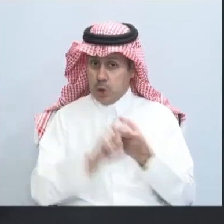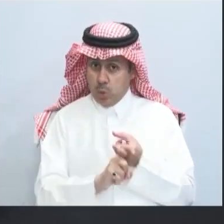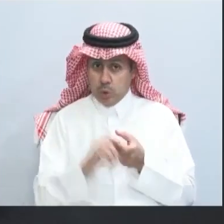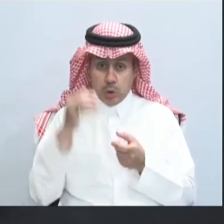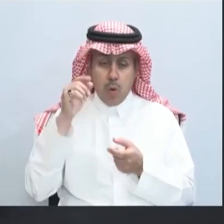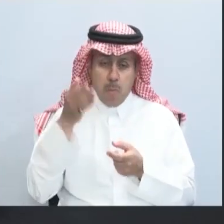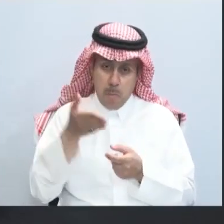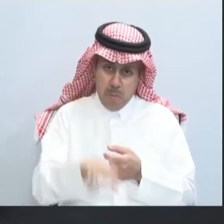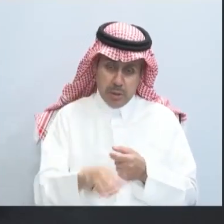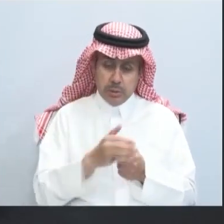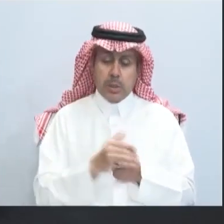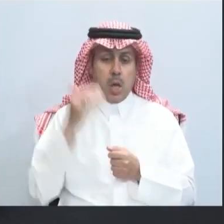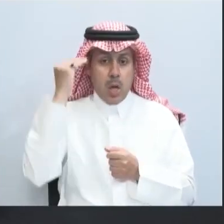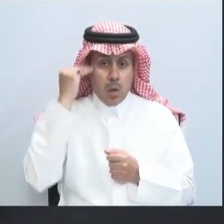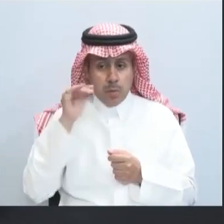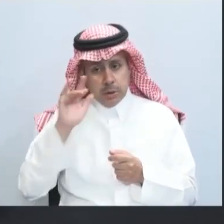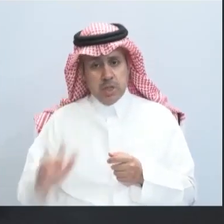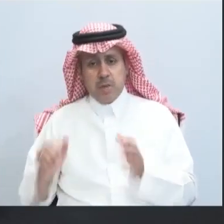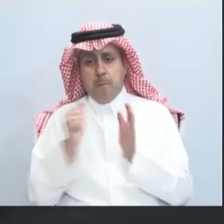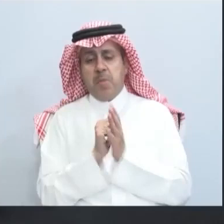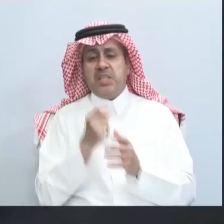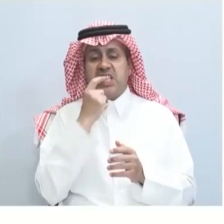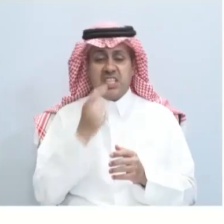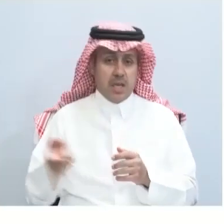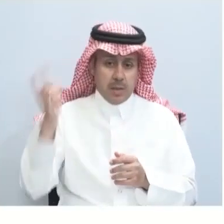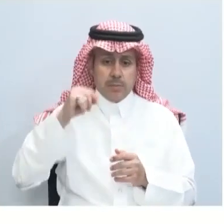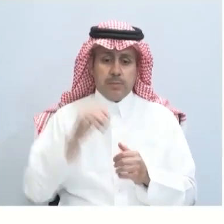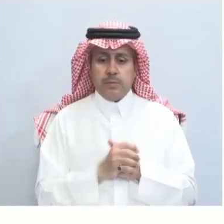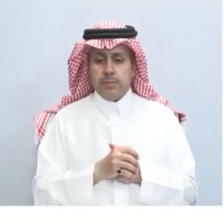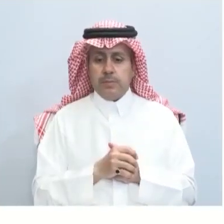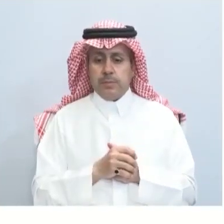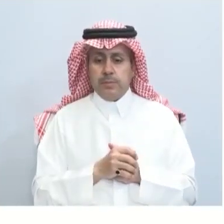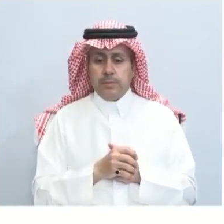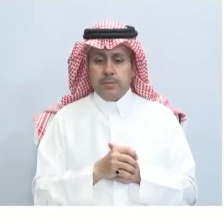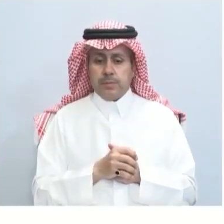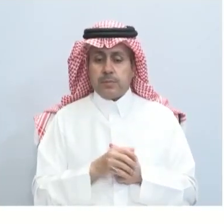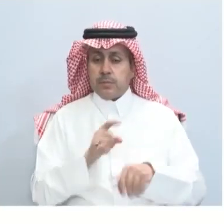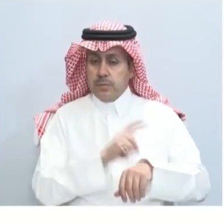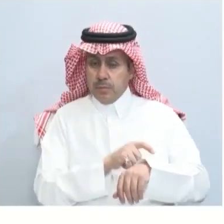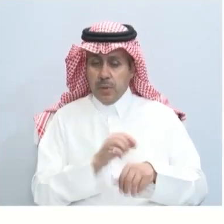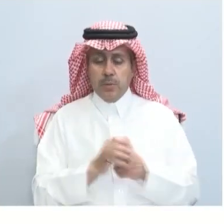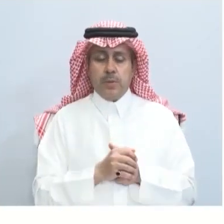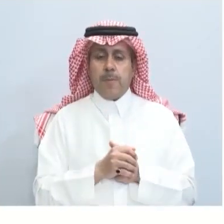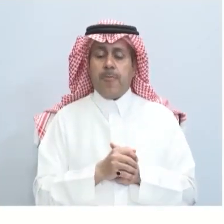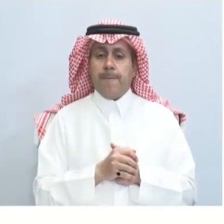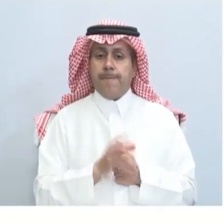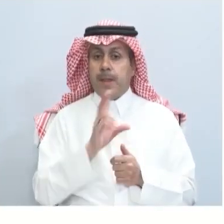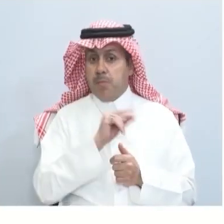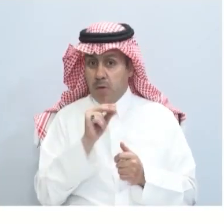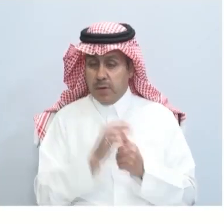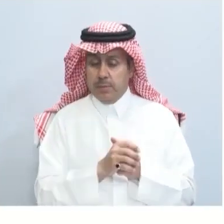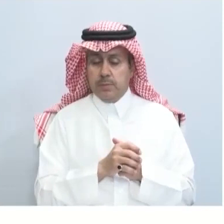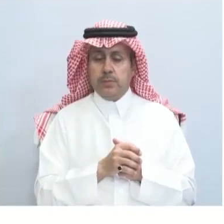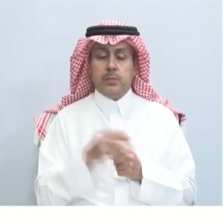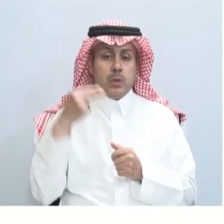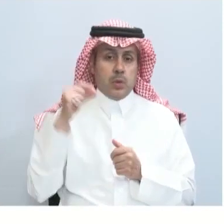الزوج مكثت المراه في بيت زوجها سنه كامله وهذه هذه المده على وفاق ما كانت تعتد المراه